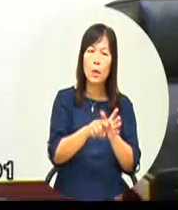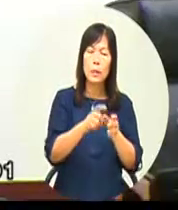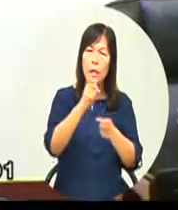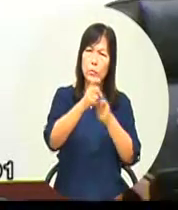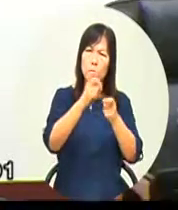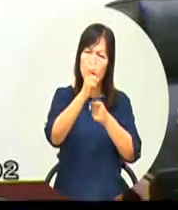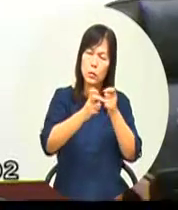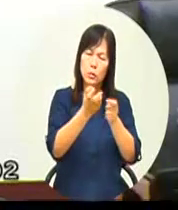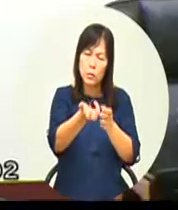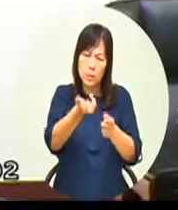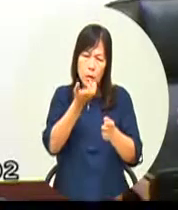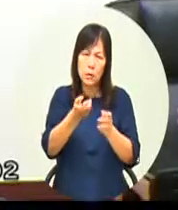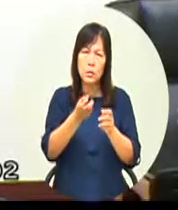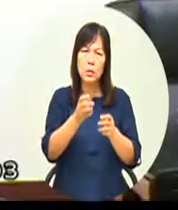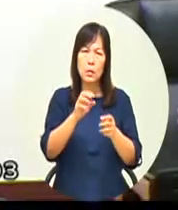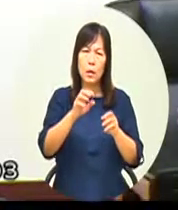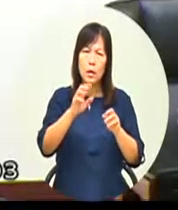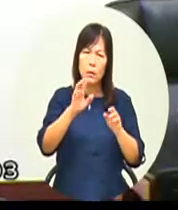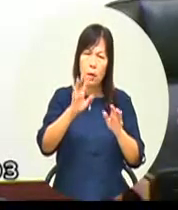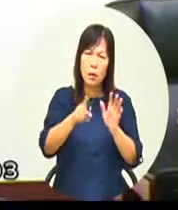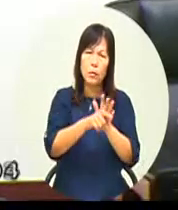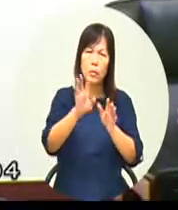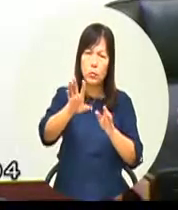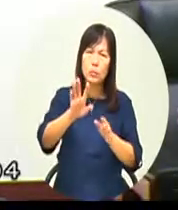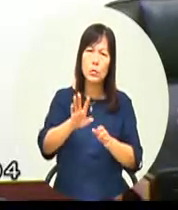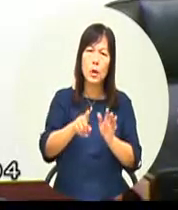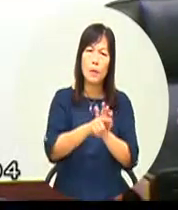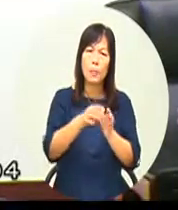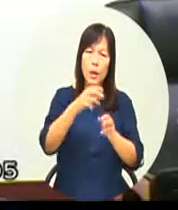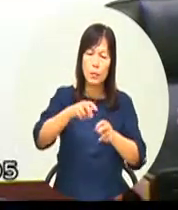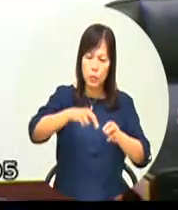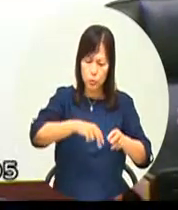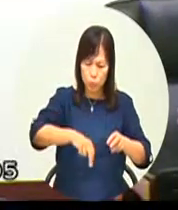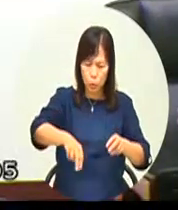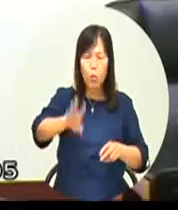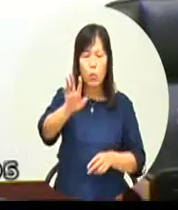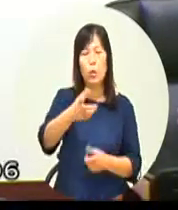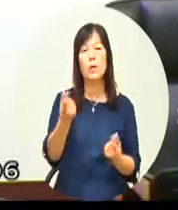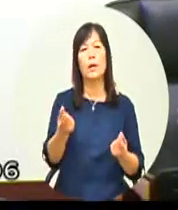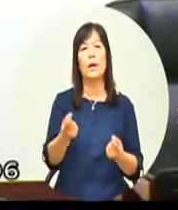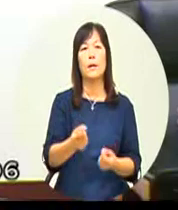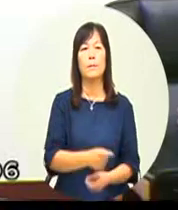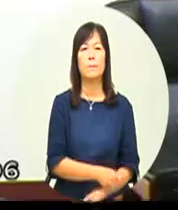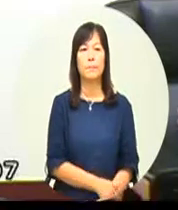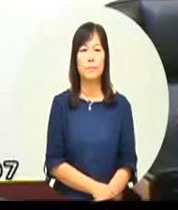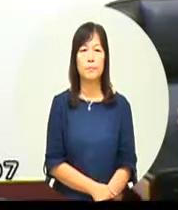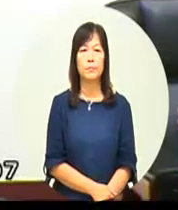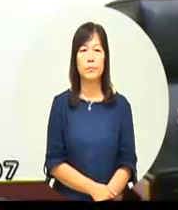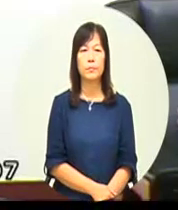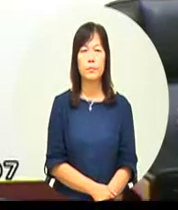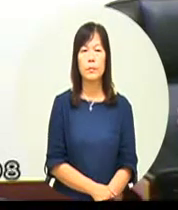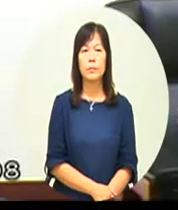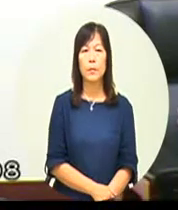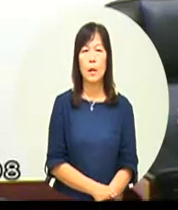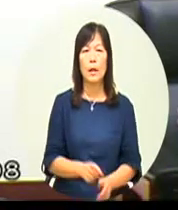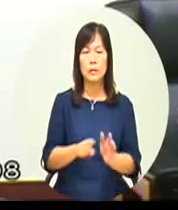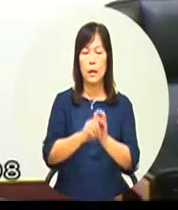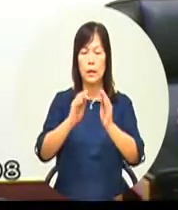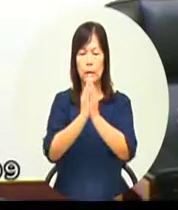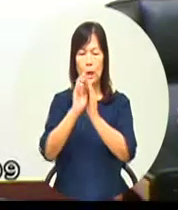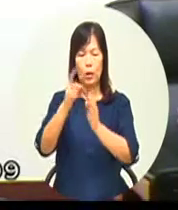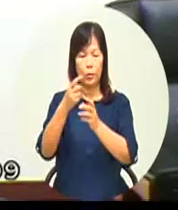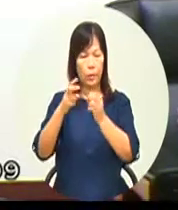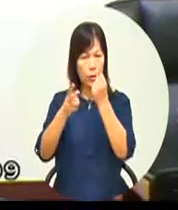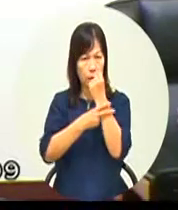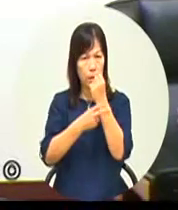前，他们曾经吼有文件行的是行这条路，对，咱这个特安利家吼啊